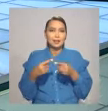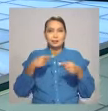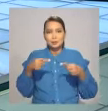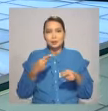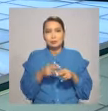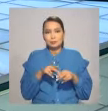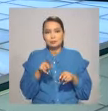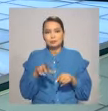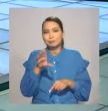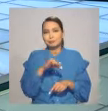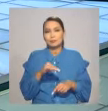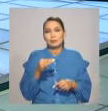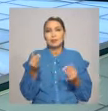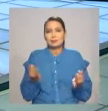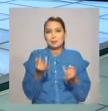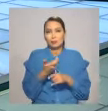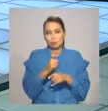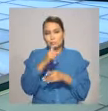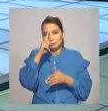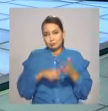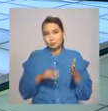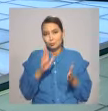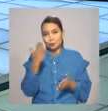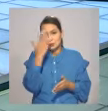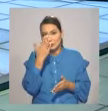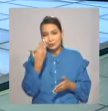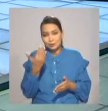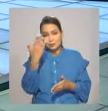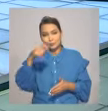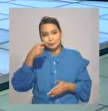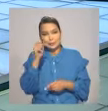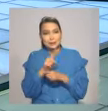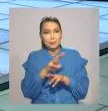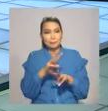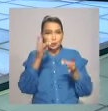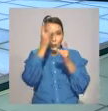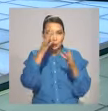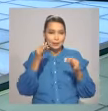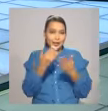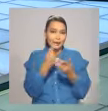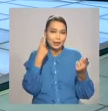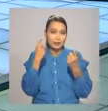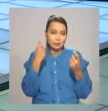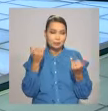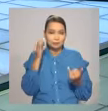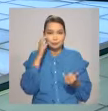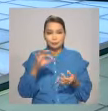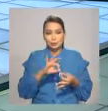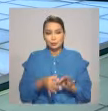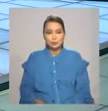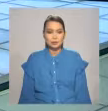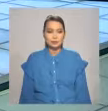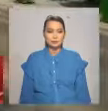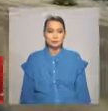телезрителей равнодушными, говорят создатели картины. Отмечу, сериал снят по заказу Министерства культуры и информации. Нара Нуртазина расскажет